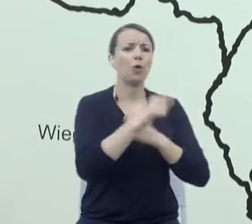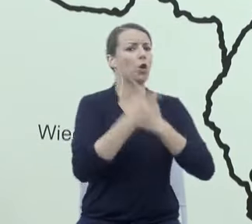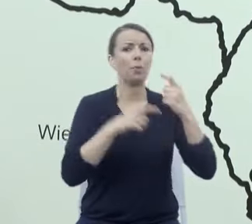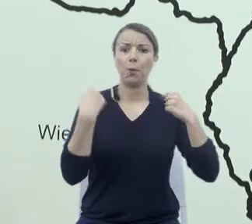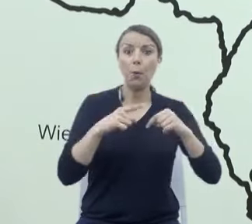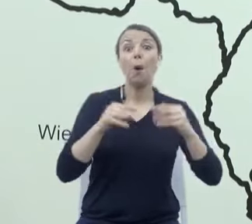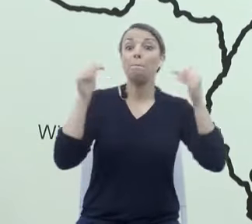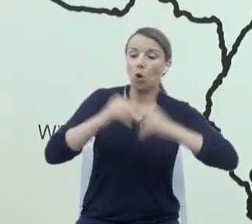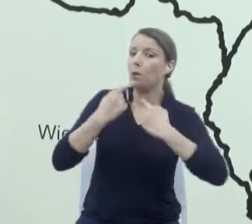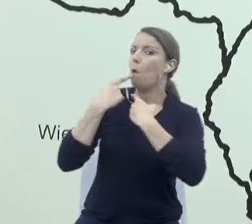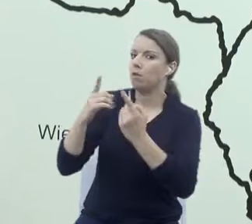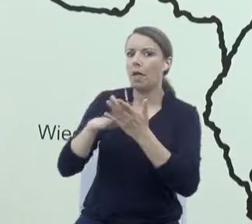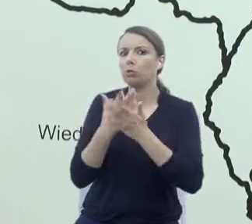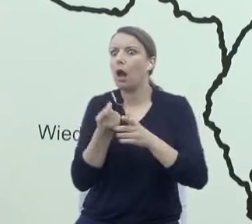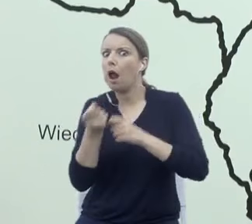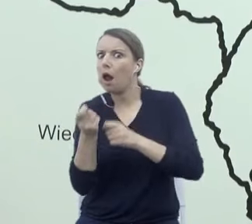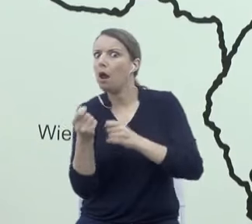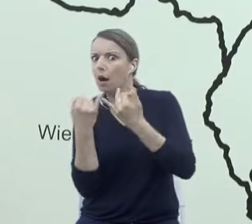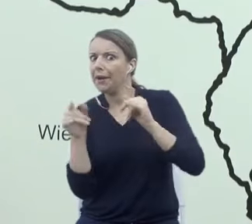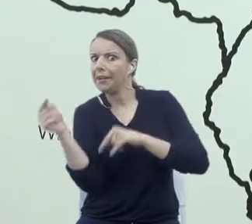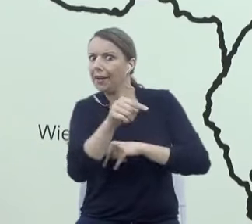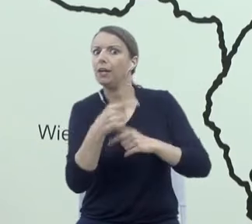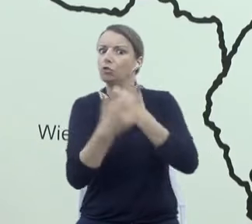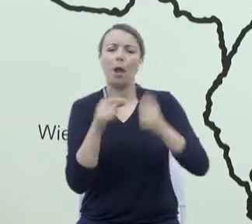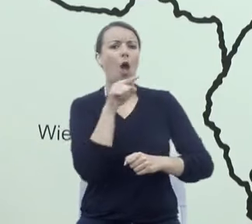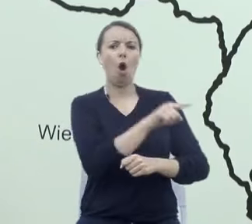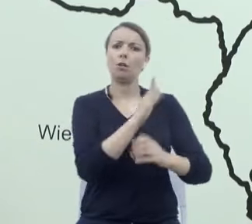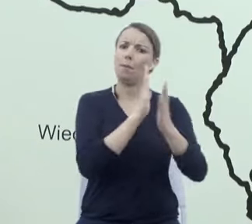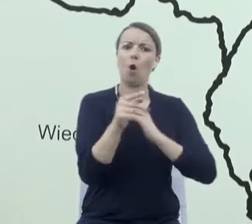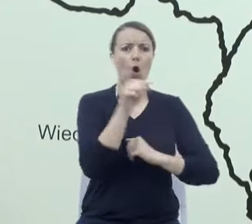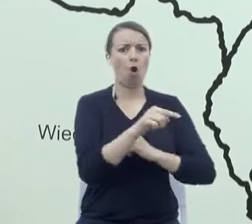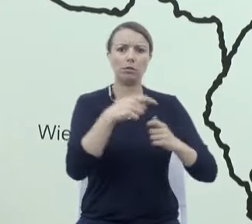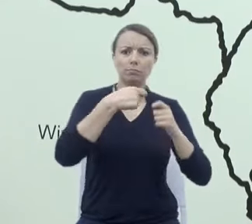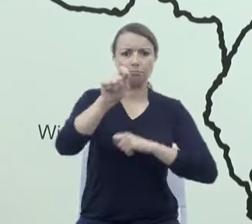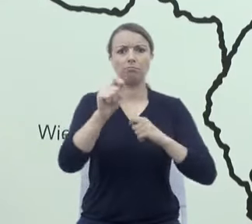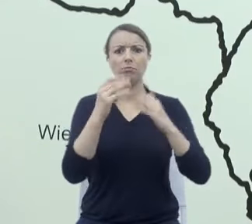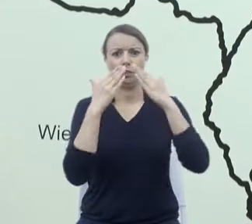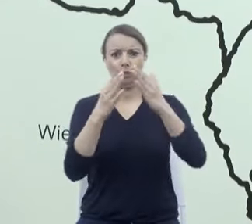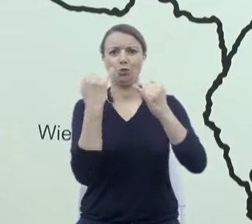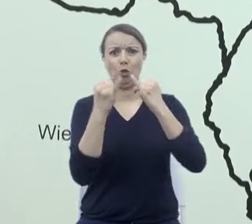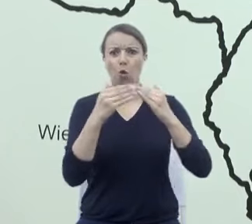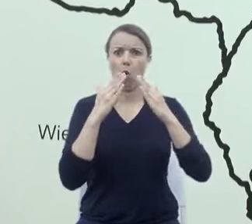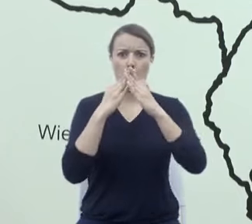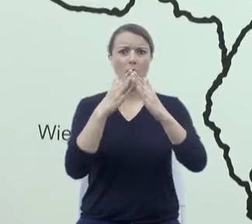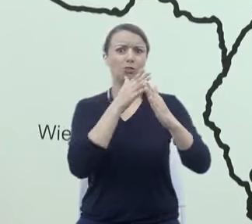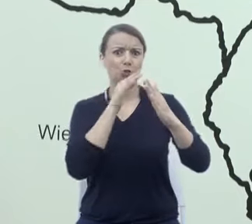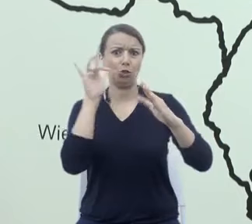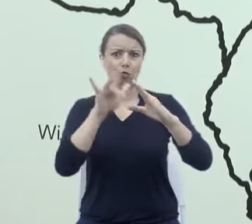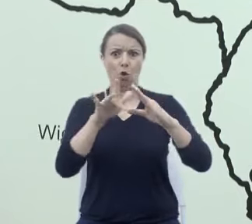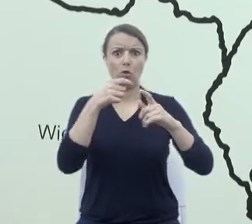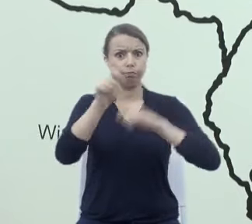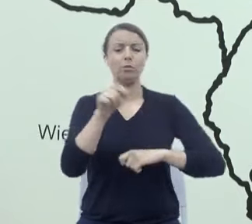byli obecni pod palącą się stodołą. W dokumentacji jedwabieńskiej, dużo słabszej, procesowej, śledztwa i tak dalej,